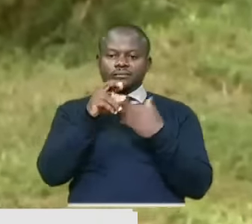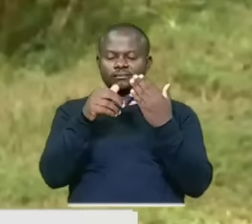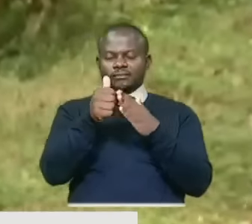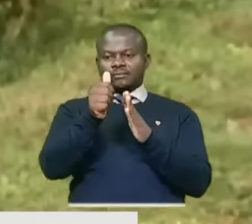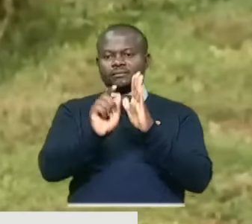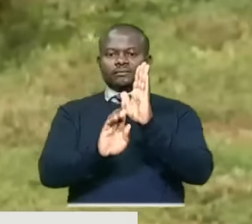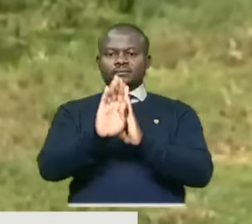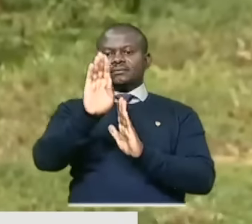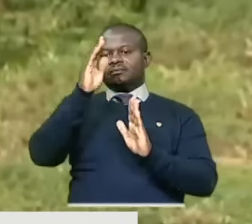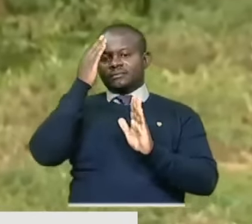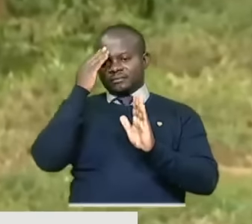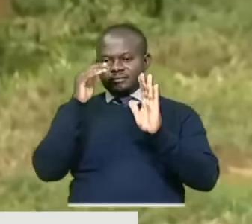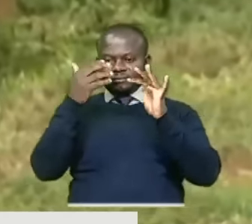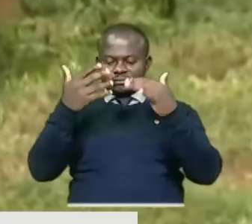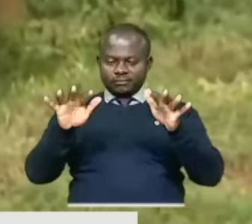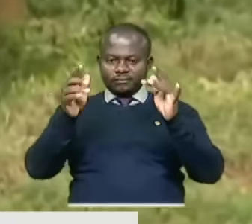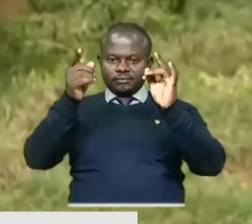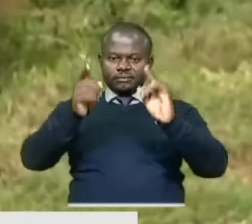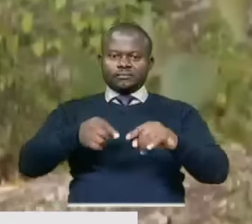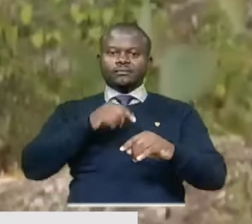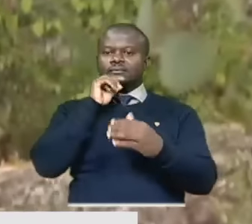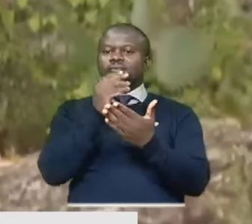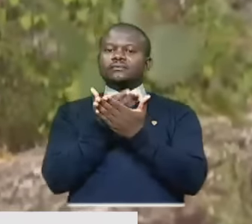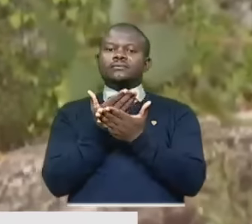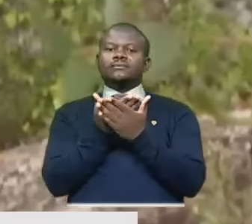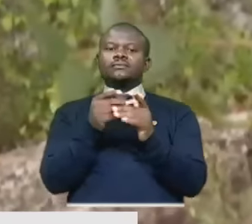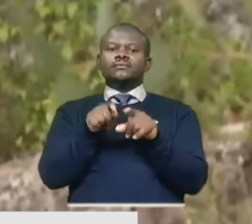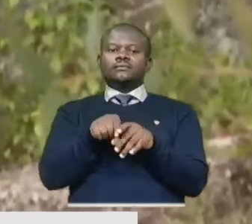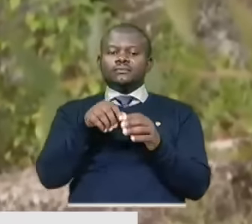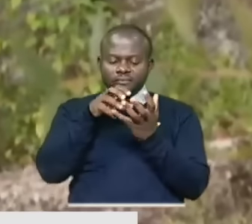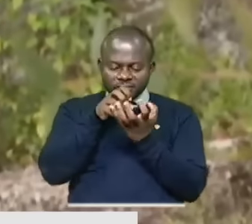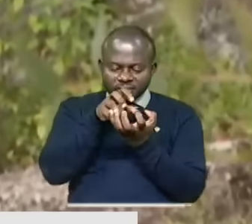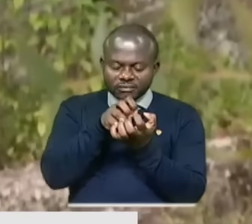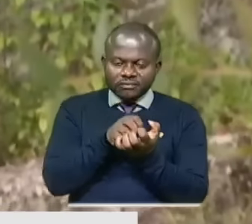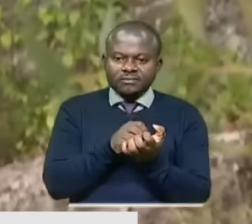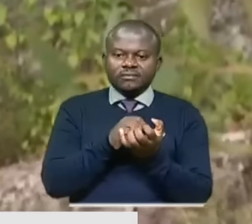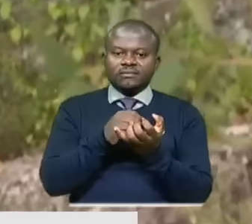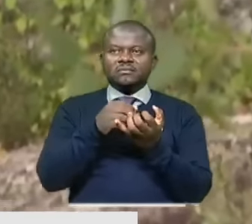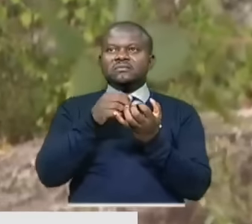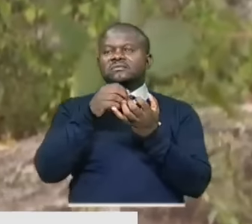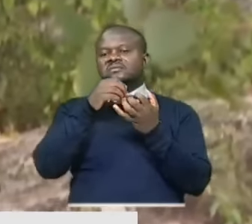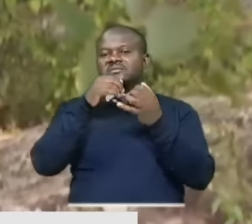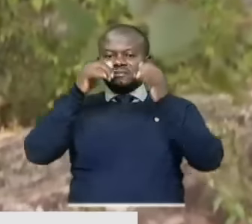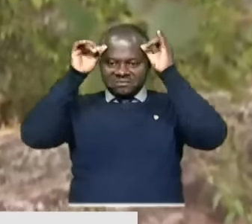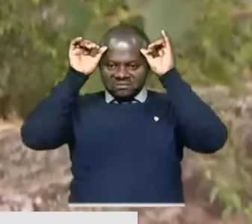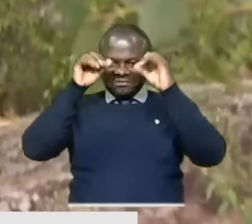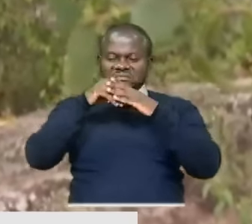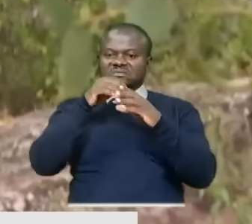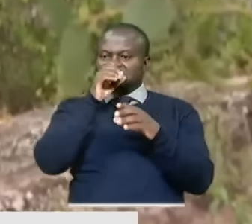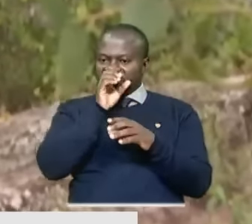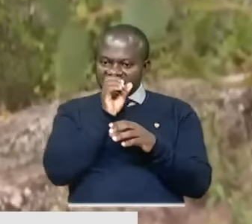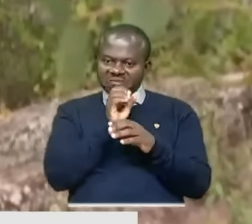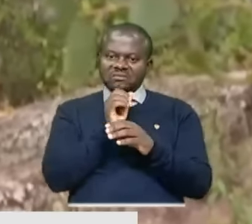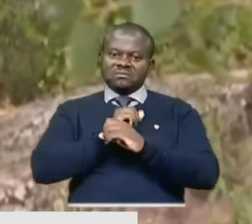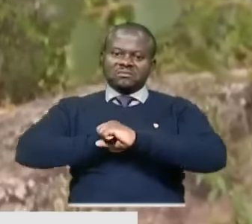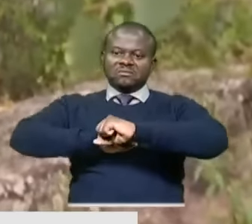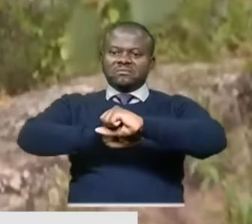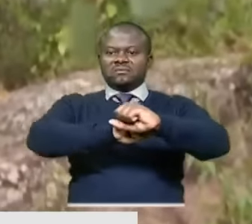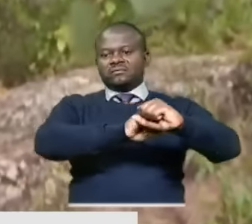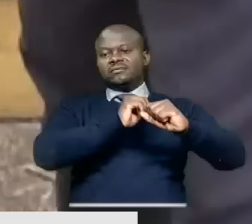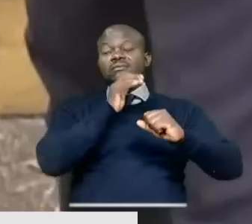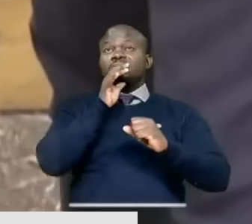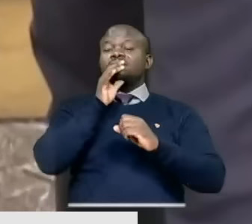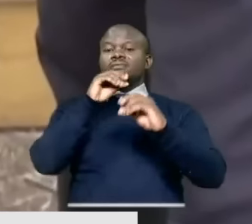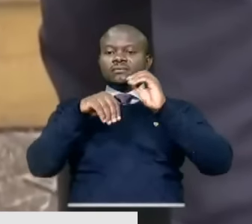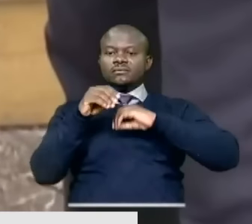kijyambere uko wazigejejemo ntabwo bisaba kwahira nko kwahira ingurube cyangwa inka ahubwo we uzicungira umutekano gusa ugategereza umusaruro ntabwo